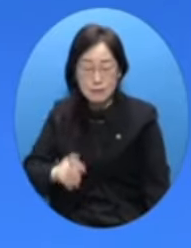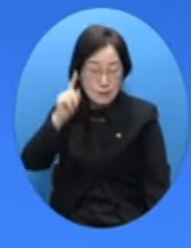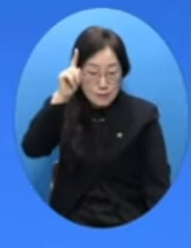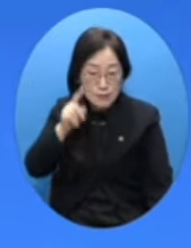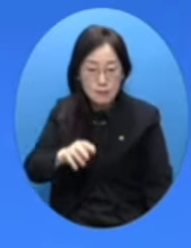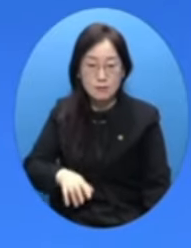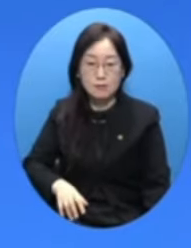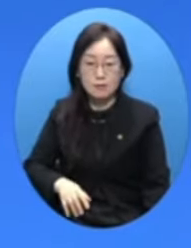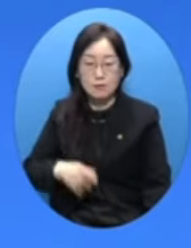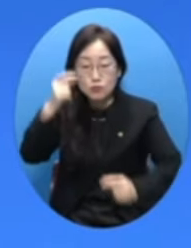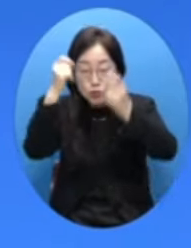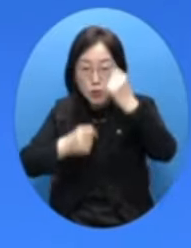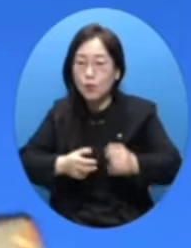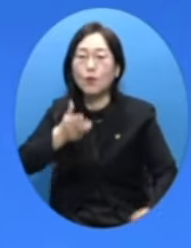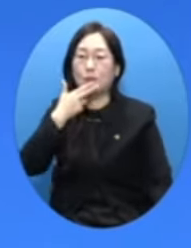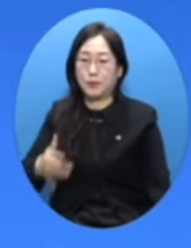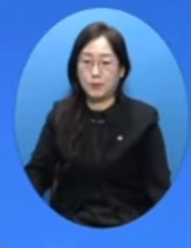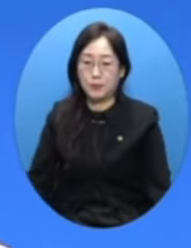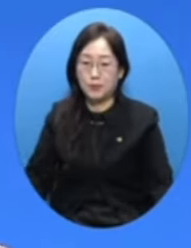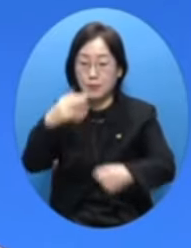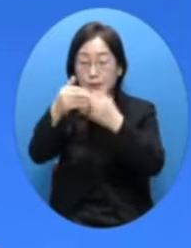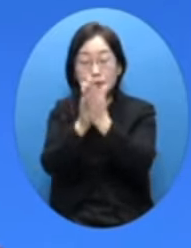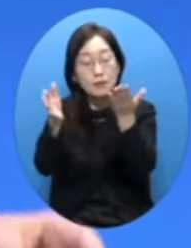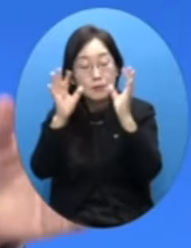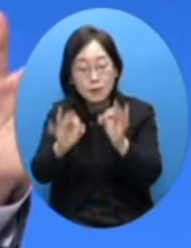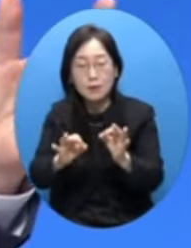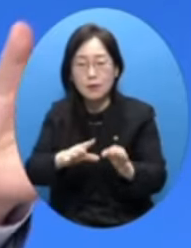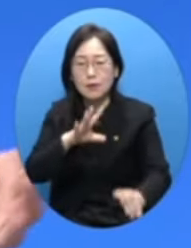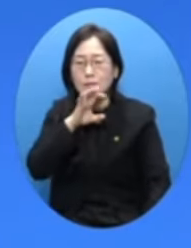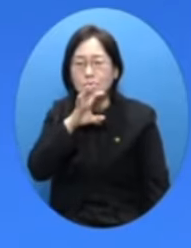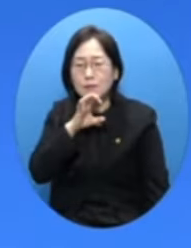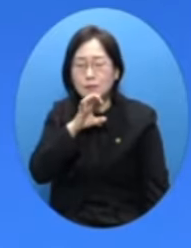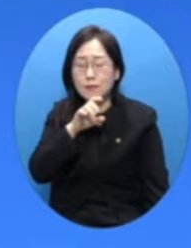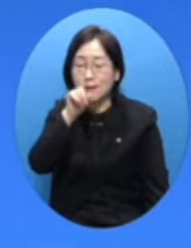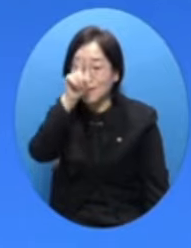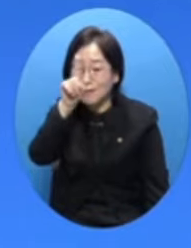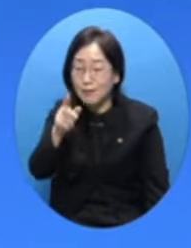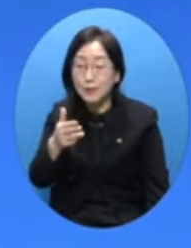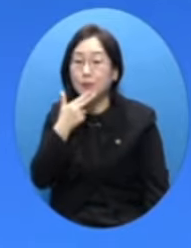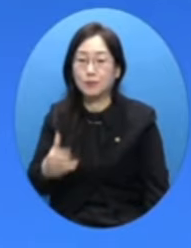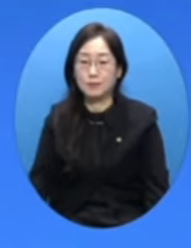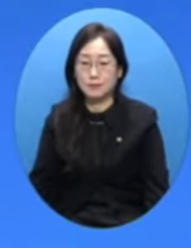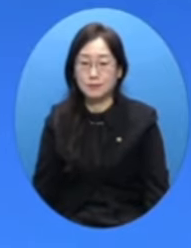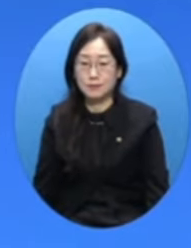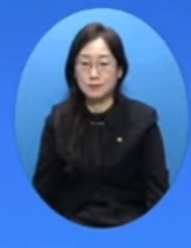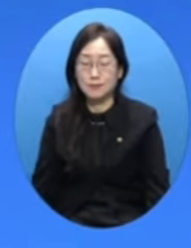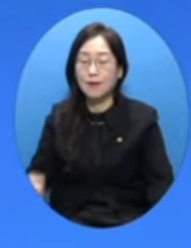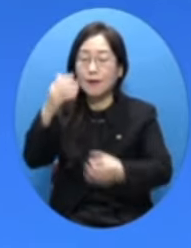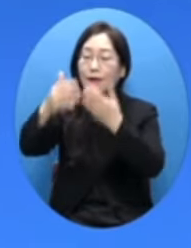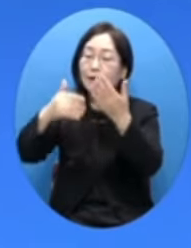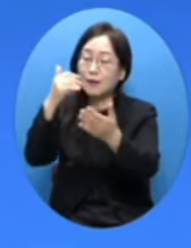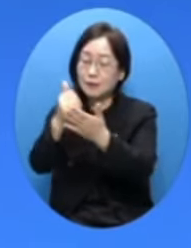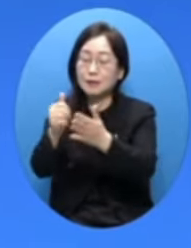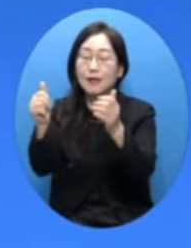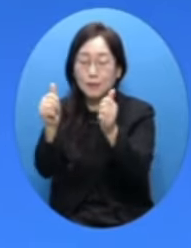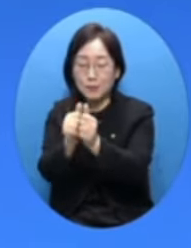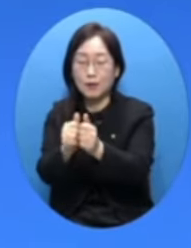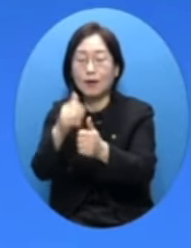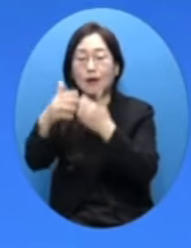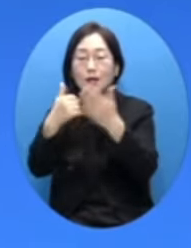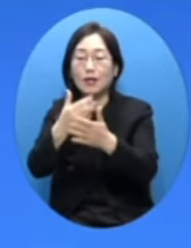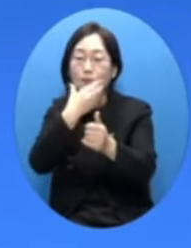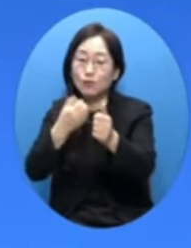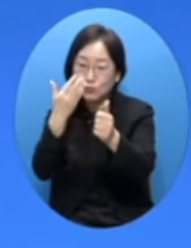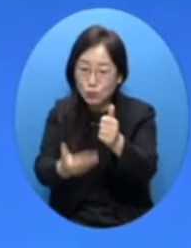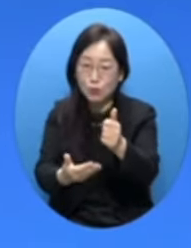없습니다. 성경 어디에도 그는 불평한다는 말이 한마디도 나오지 아니하고 하나님이 함께 하셨더라, 하나님이 형통케